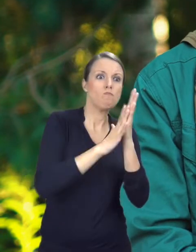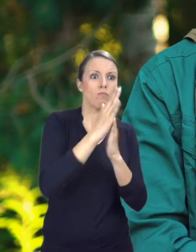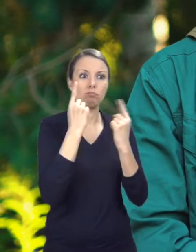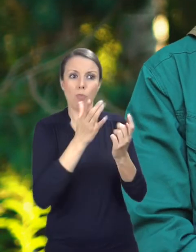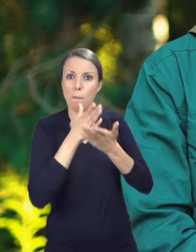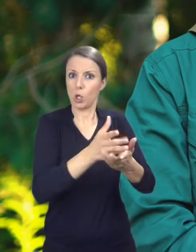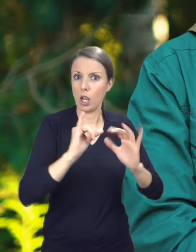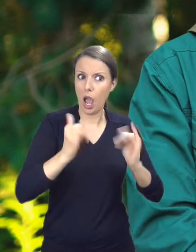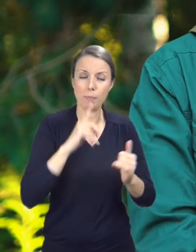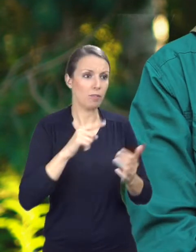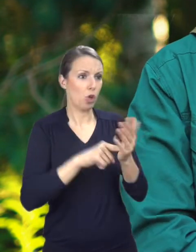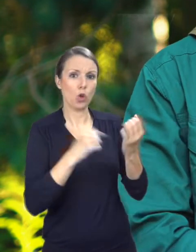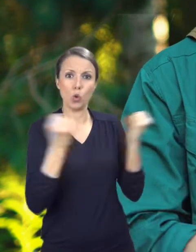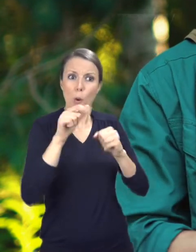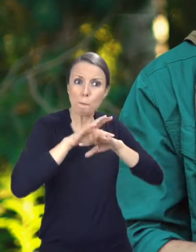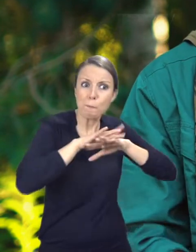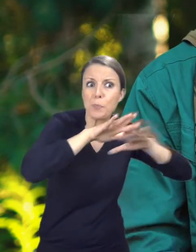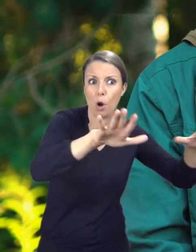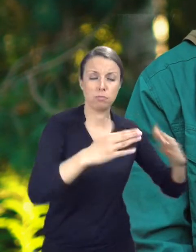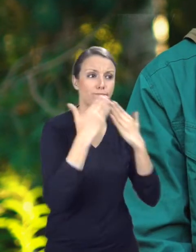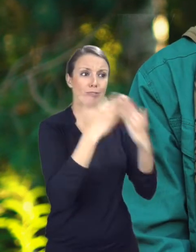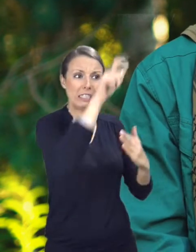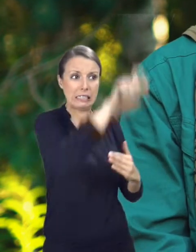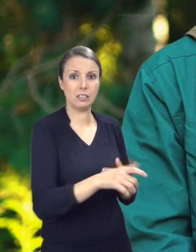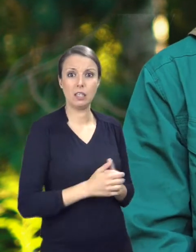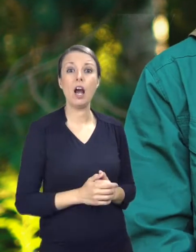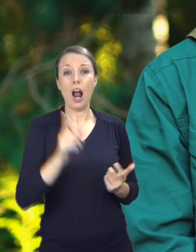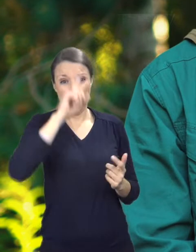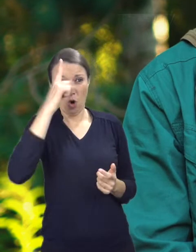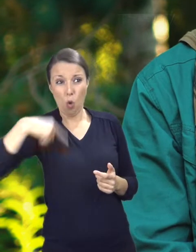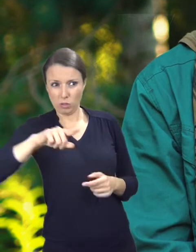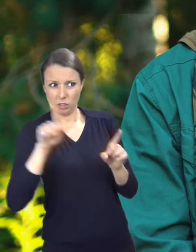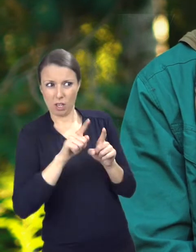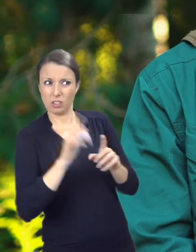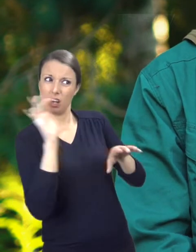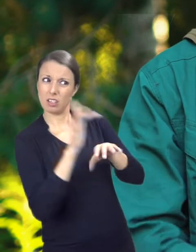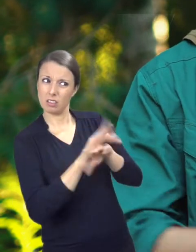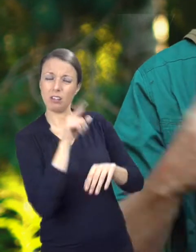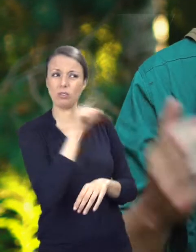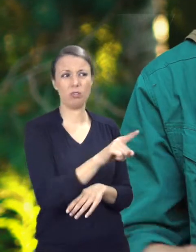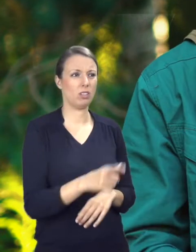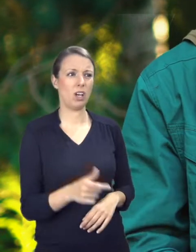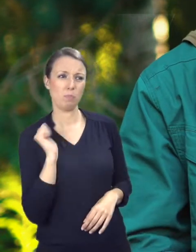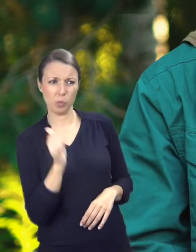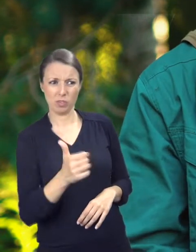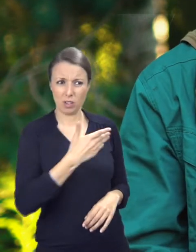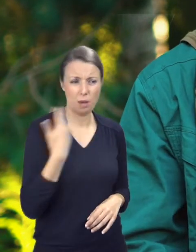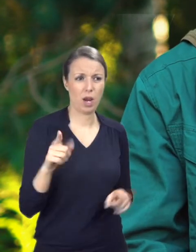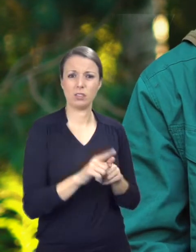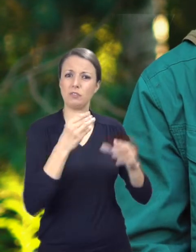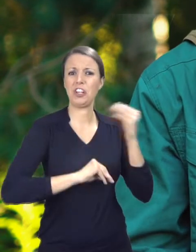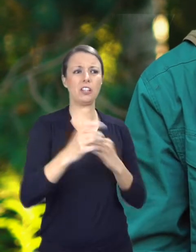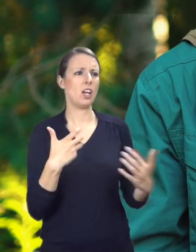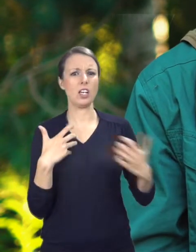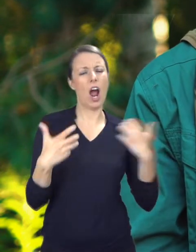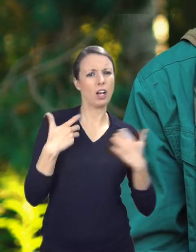mocno. I mimo, że zarzuca mu się pewną niefachowość w tych programach, gdzieś tam to takie aktorstwo, ten show, że